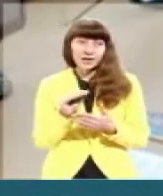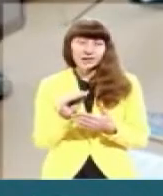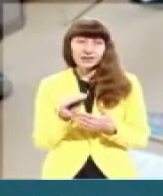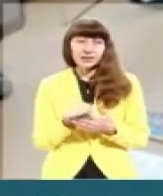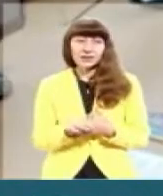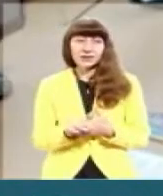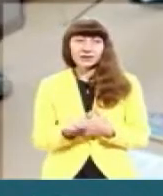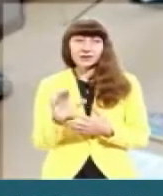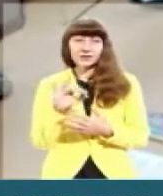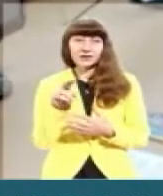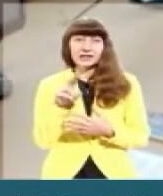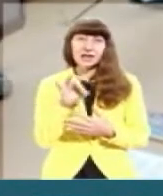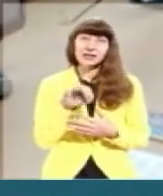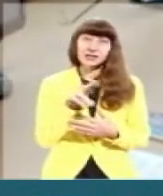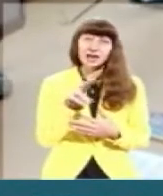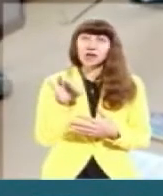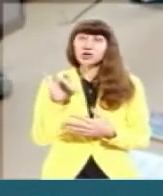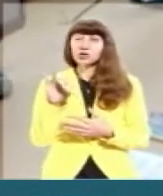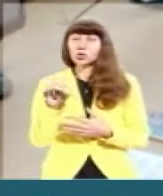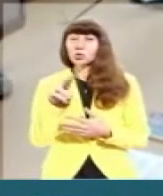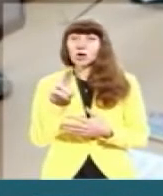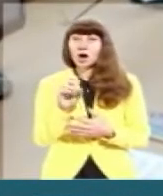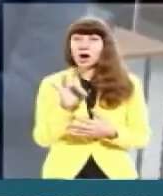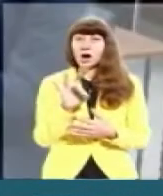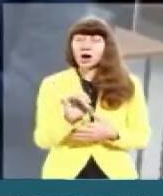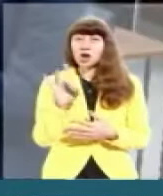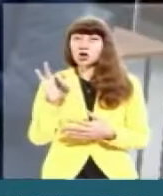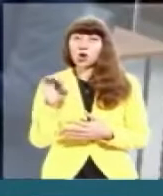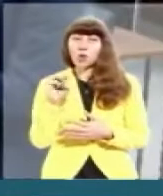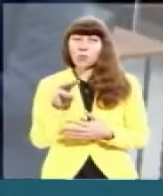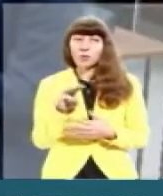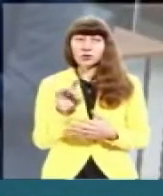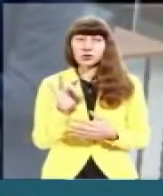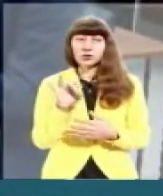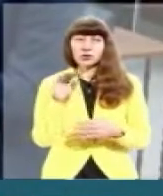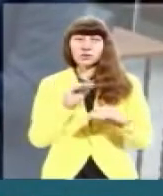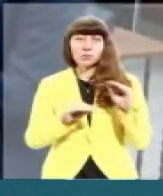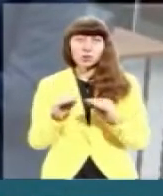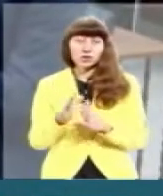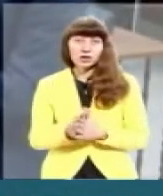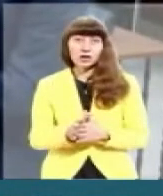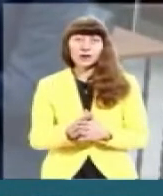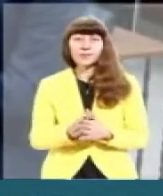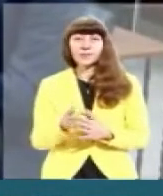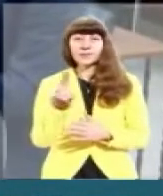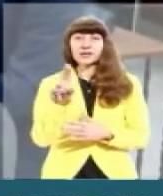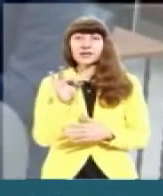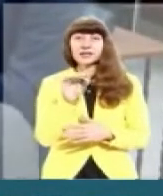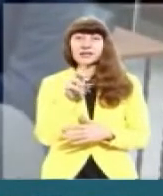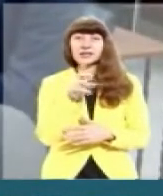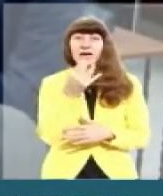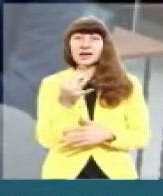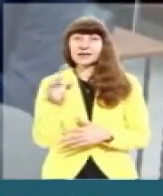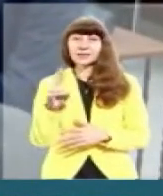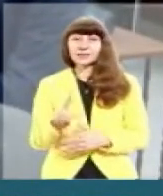енді. Үміткер шетелдік ұйымнан шақыртудың өз бетінше алады, және қазтест тапсырады. Нәтижесі B1-ден төмен болмауы керек.